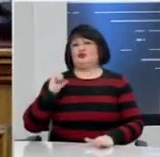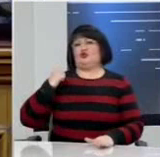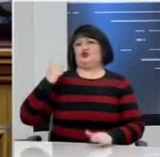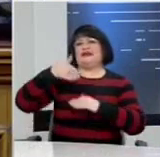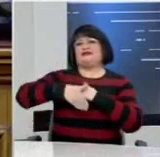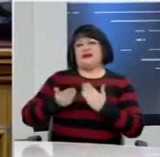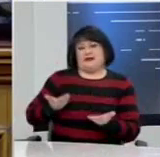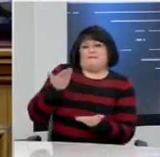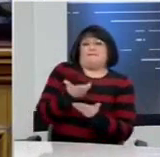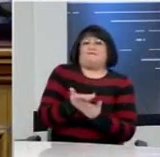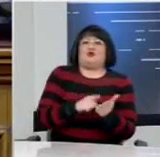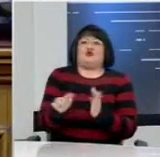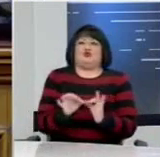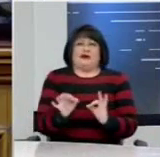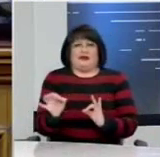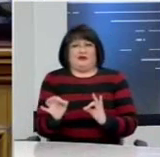βράδυ στη Βουλή.